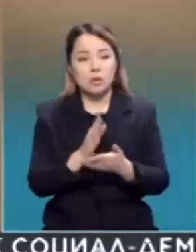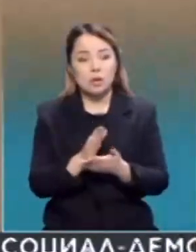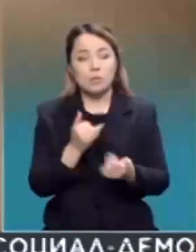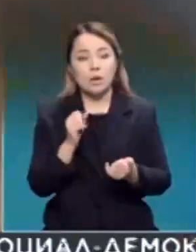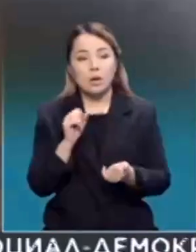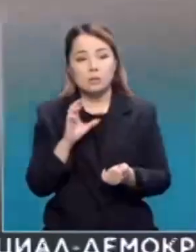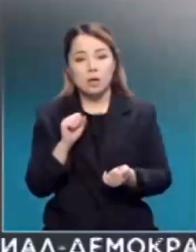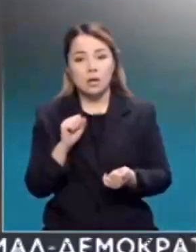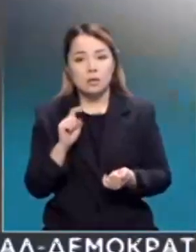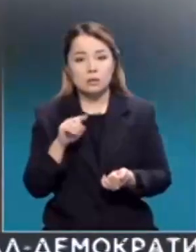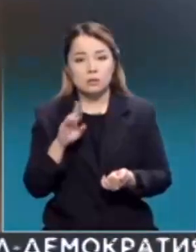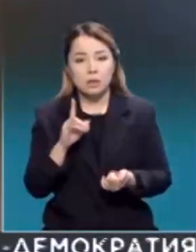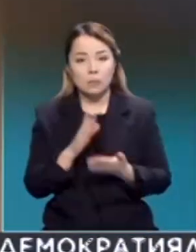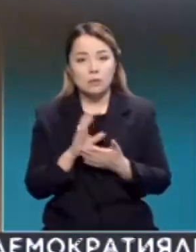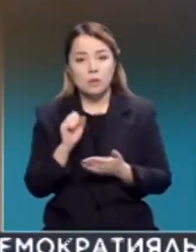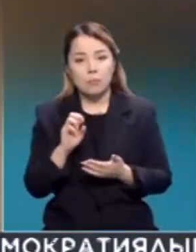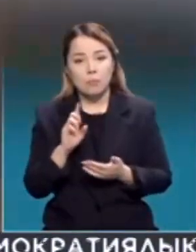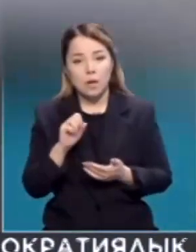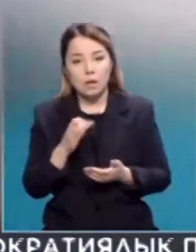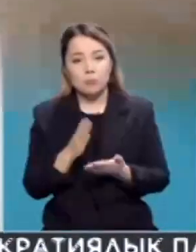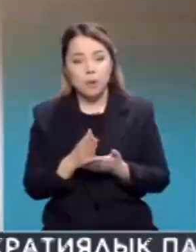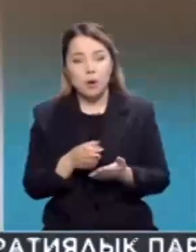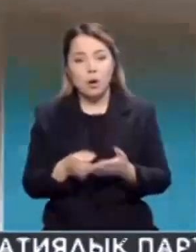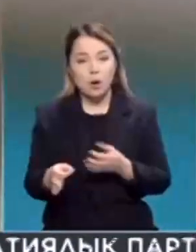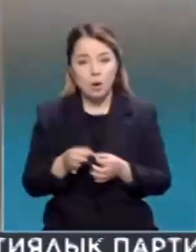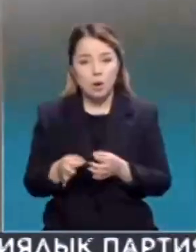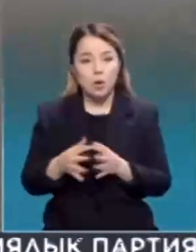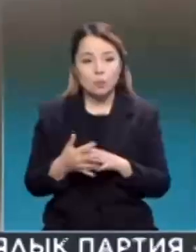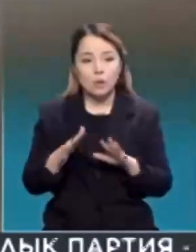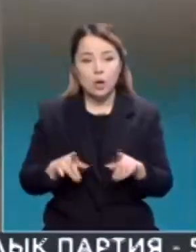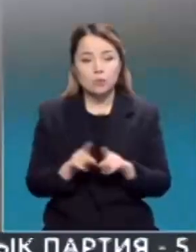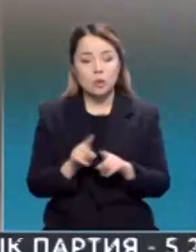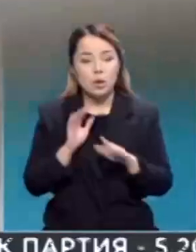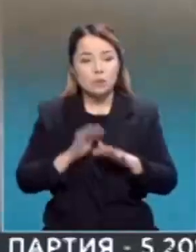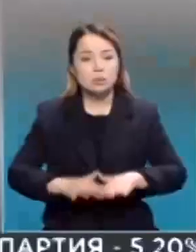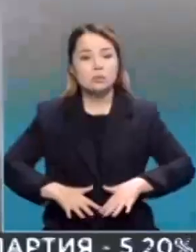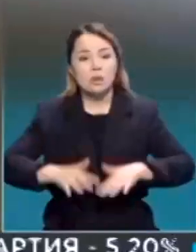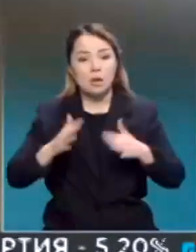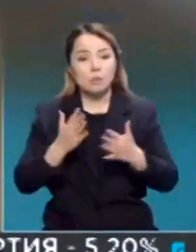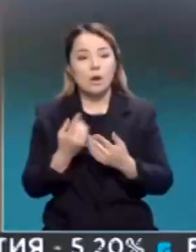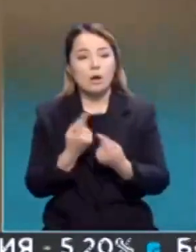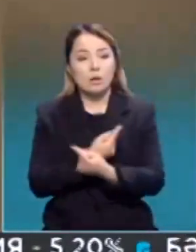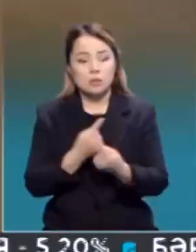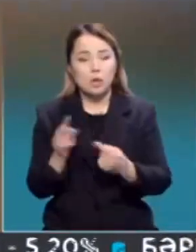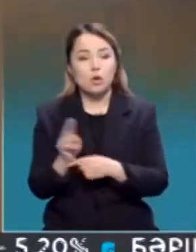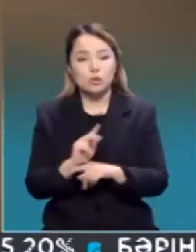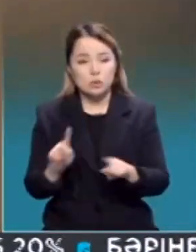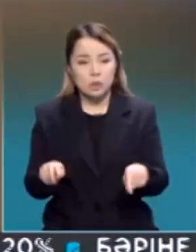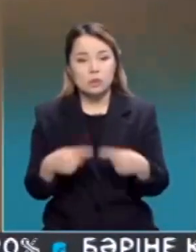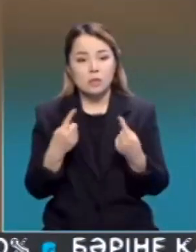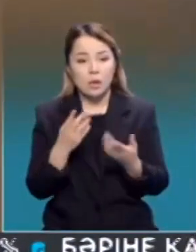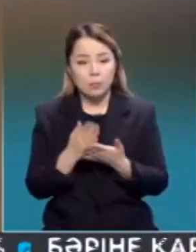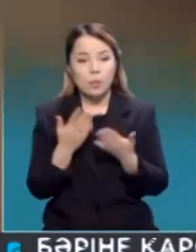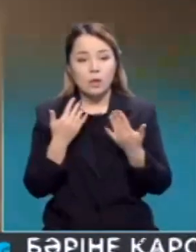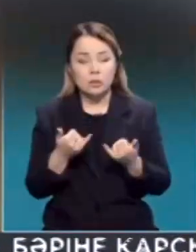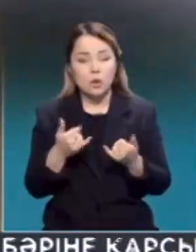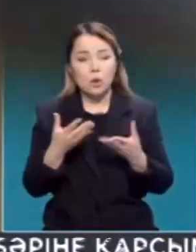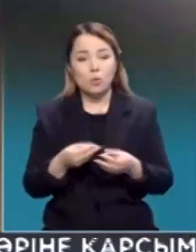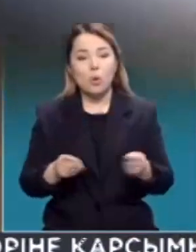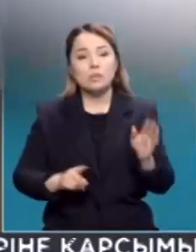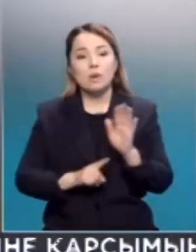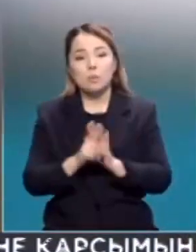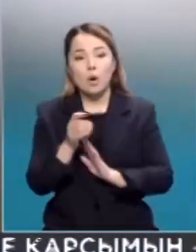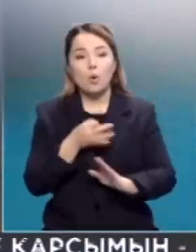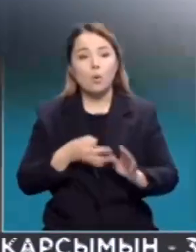Ақсазды және Самбай ауылына баратын жолдарды да су шайған, қазір бұл елді мекендерден арадағы қатынас қалпына келтіріліп жатыр. Жалпы көктем